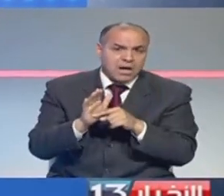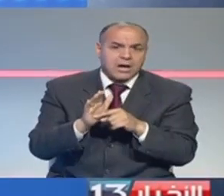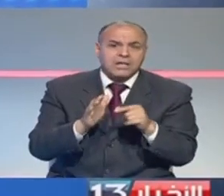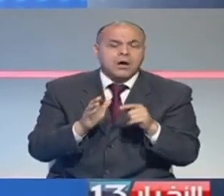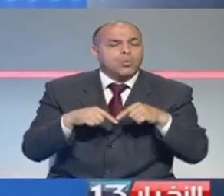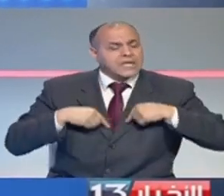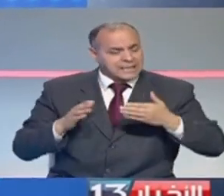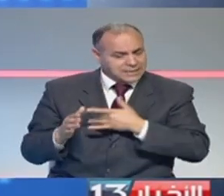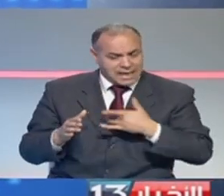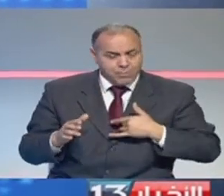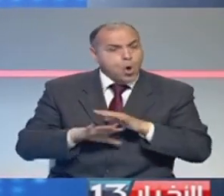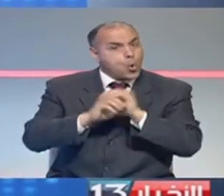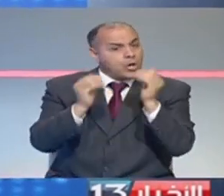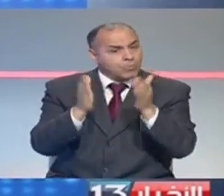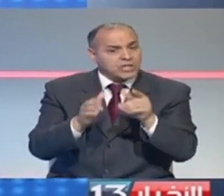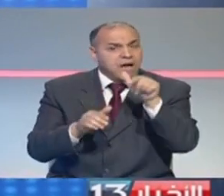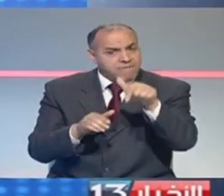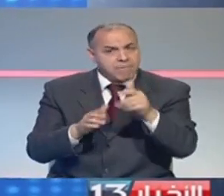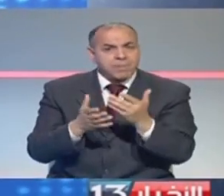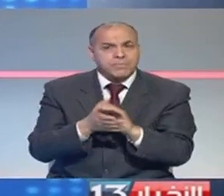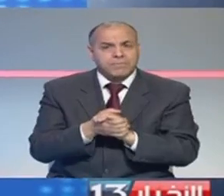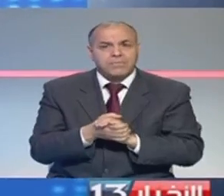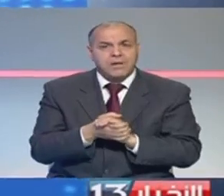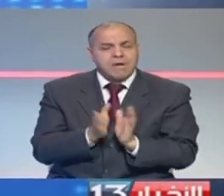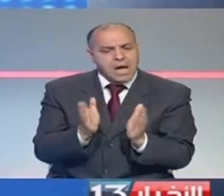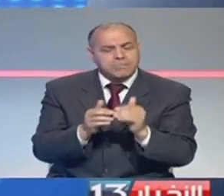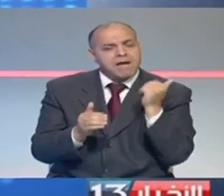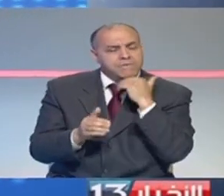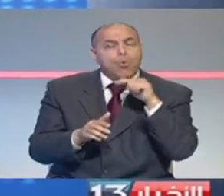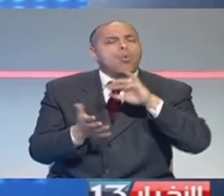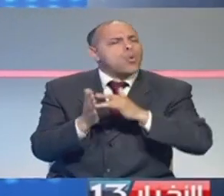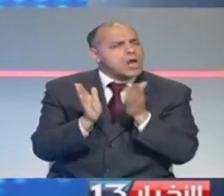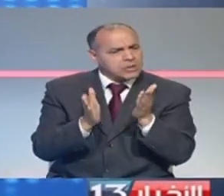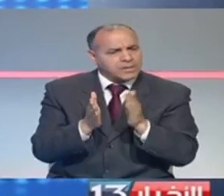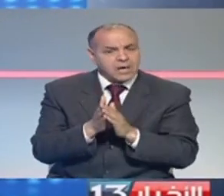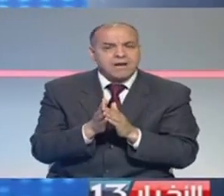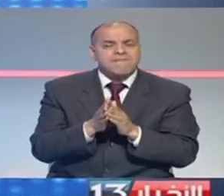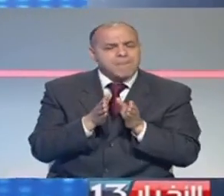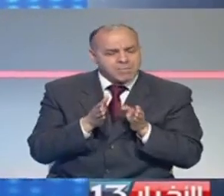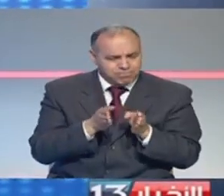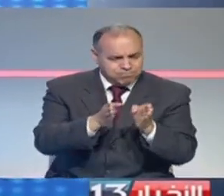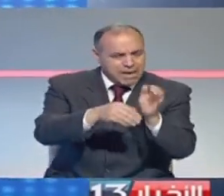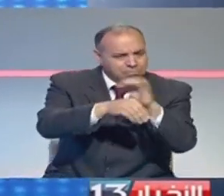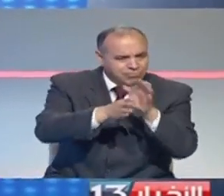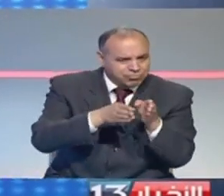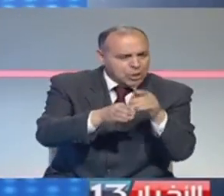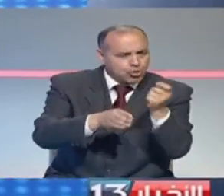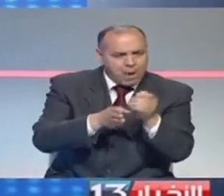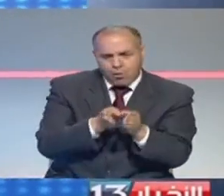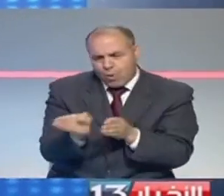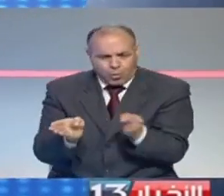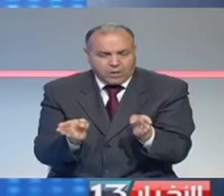لوزاره الصحه. كل مستشفى فيه القسم الاستعجالي نتاعو، فيه مسلك كوفيد ومسلك عادي